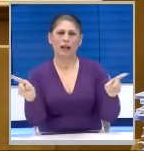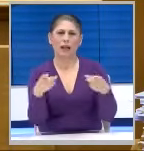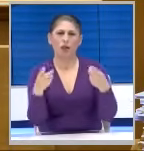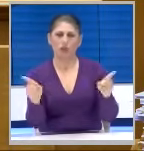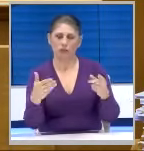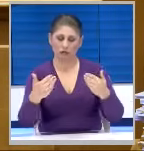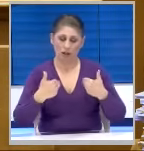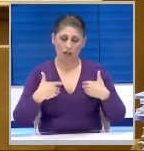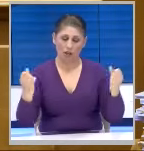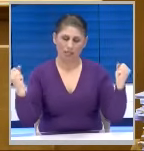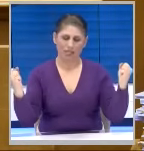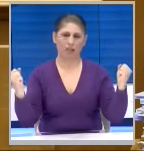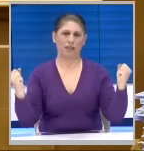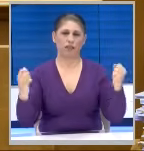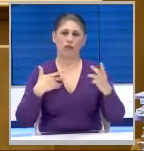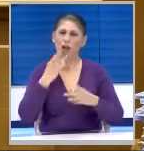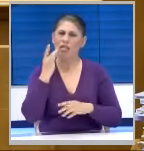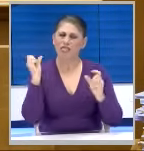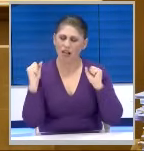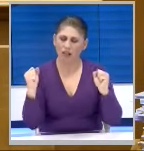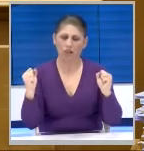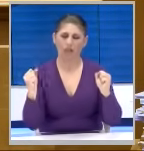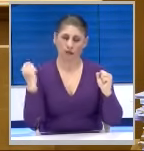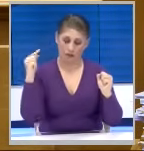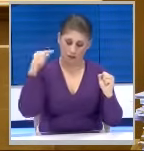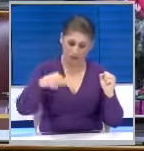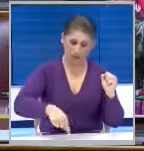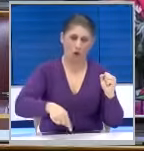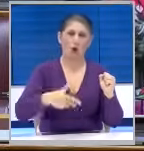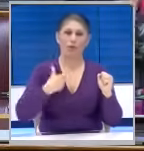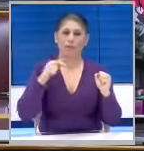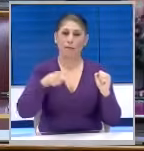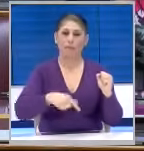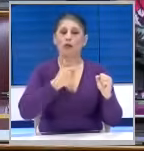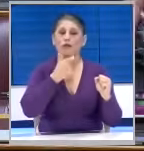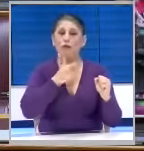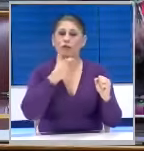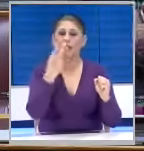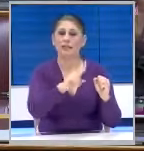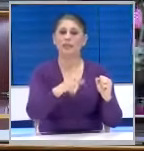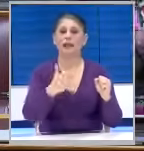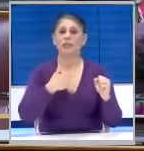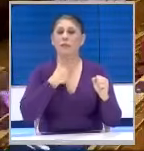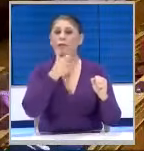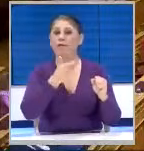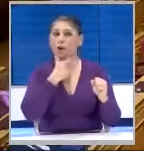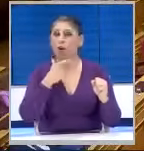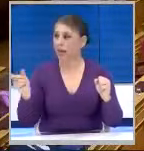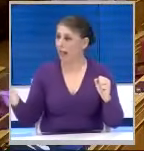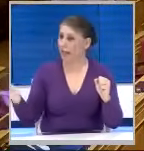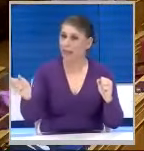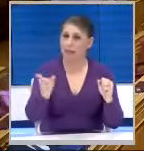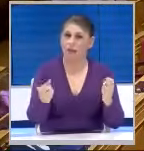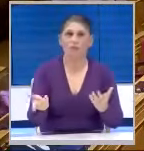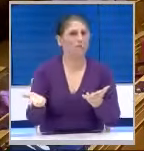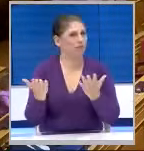εγώ θα αντέξω θα αντέξω θα είμαι εδώ θα είμαι η φωνή σας θα είμαι η φωνή εκείνων που δεν έχουν